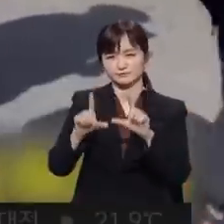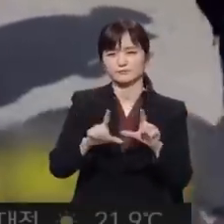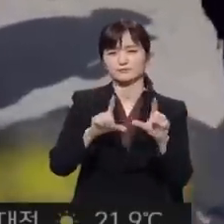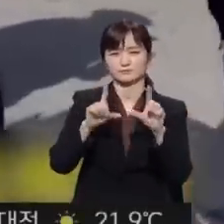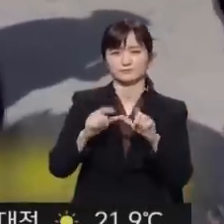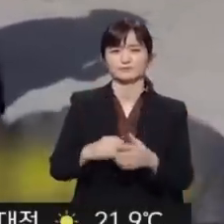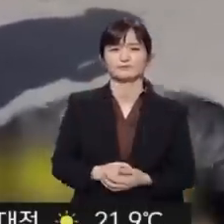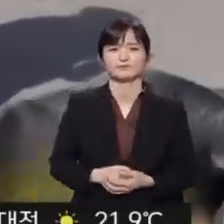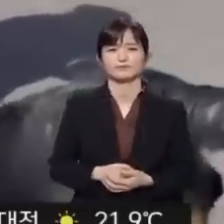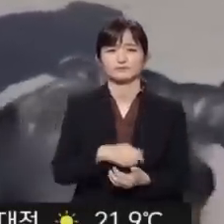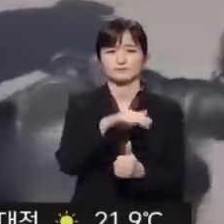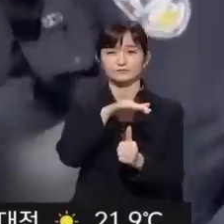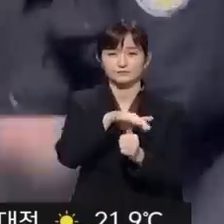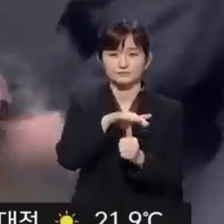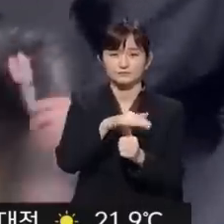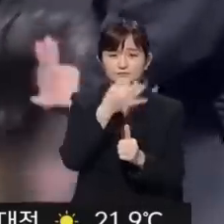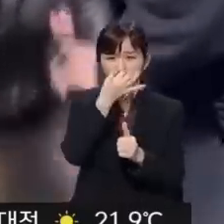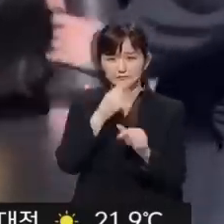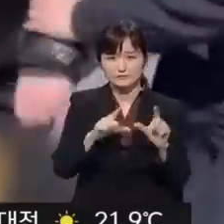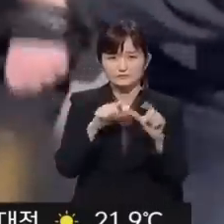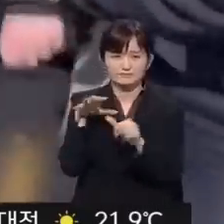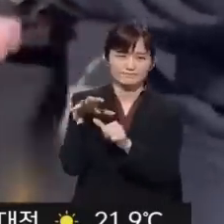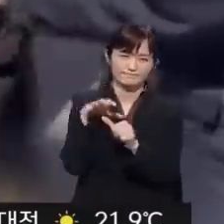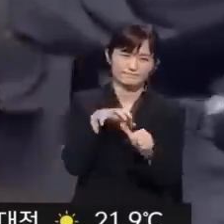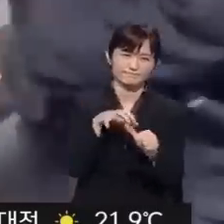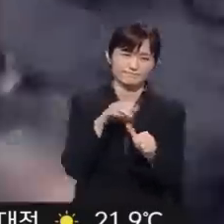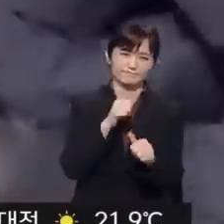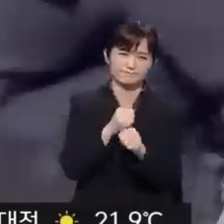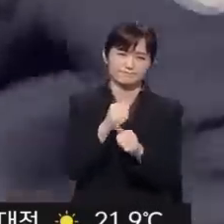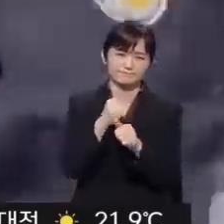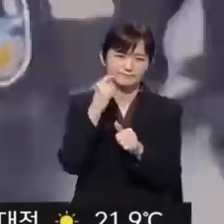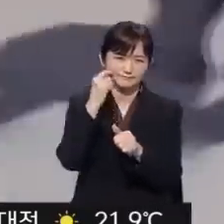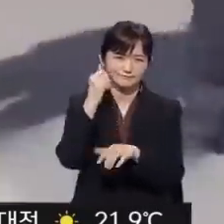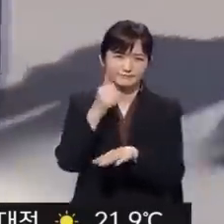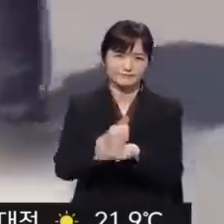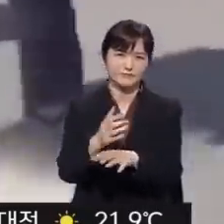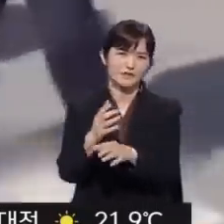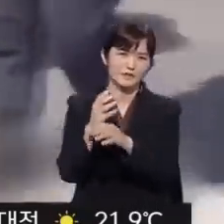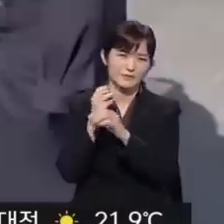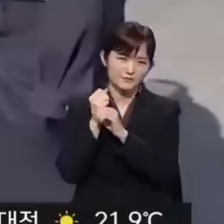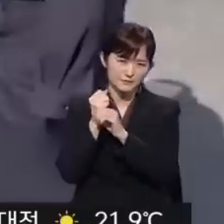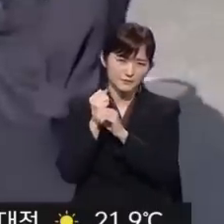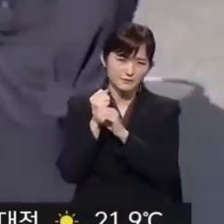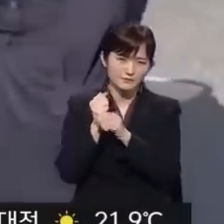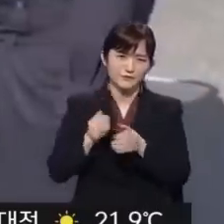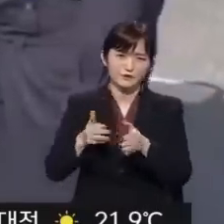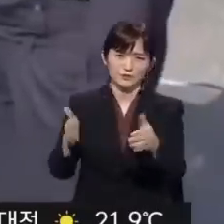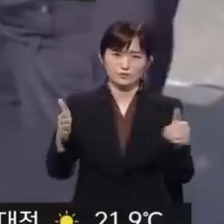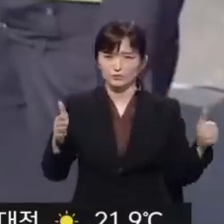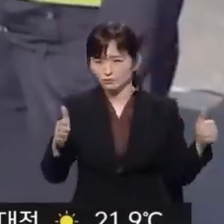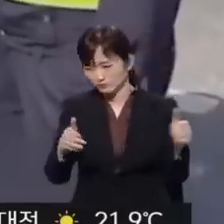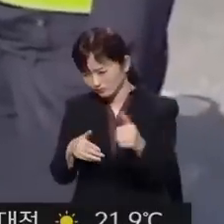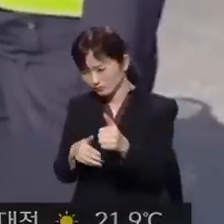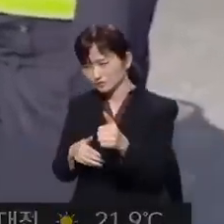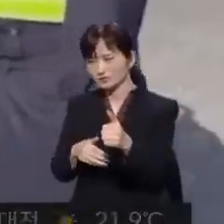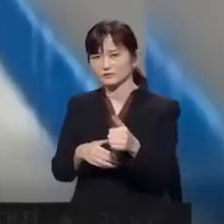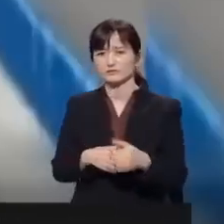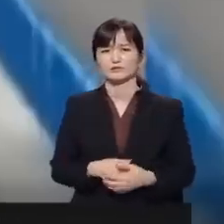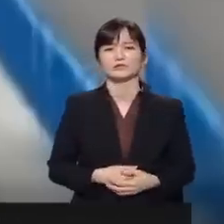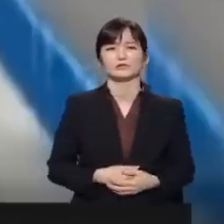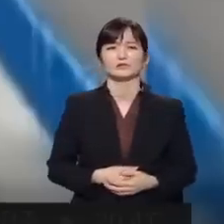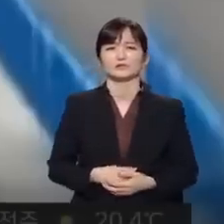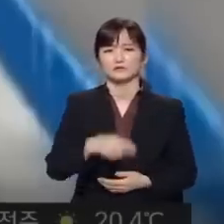있었다고 합니다. 어린 나이 힘든 생활의 압박감을 이겨내지 못하고 결국 극단적 선택을 하려고 이렇게 도로 위에 올랐던